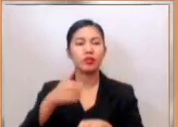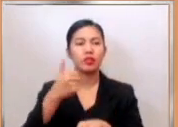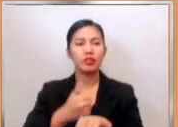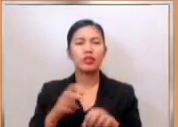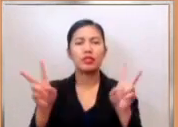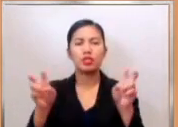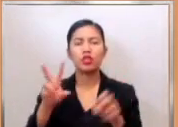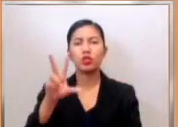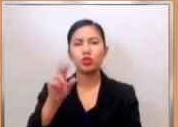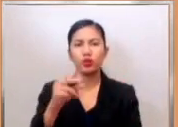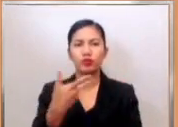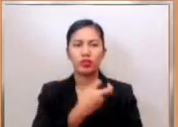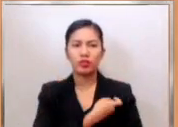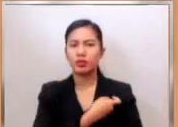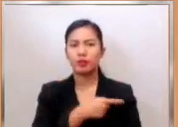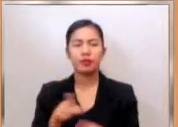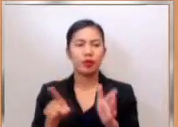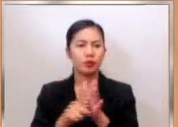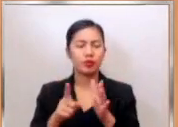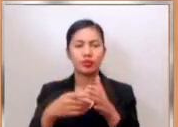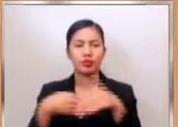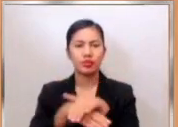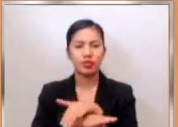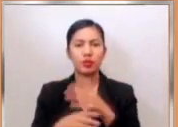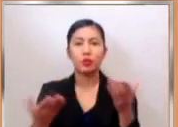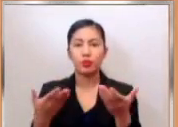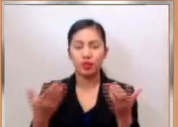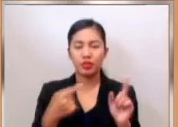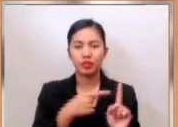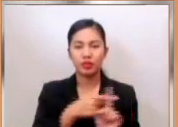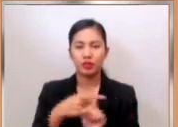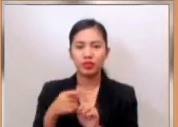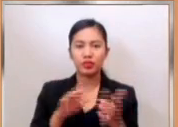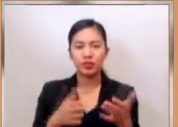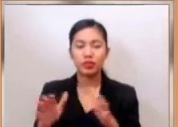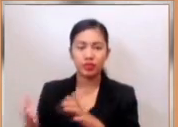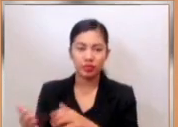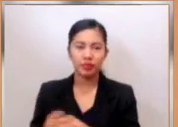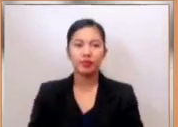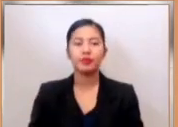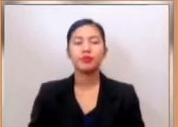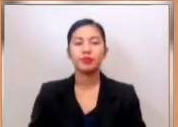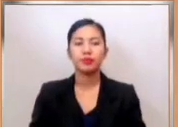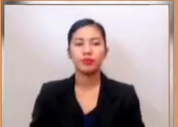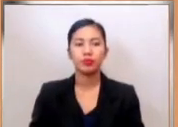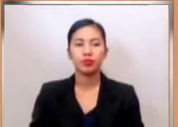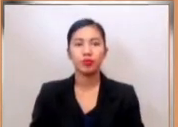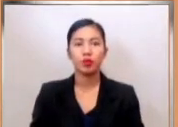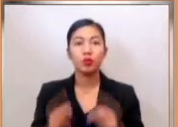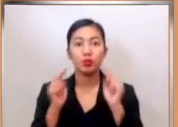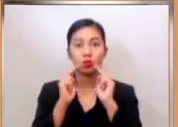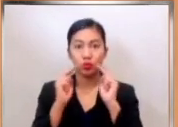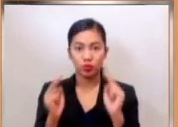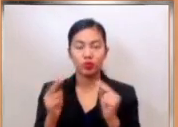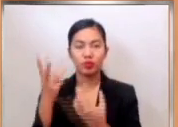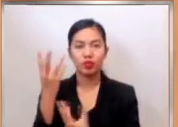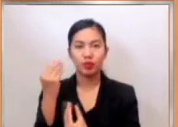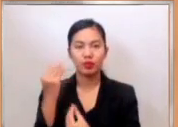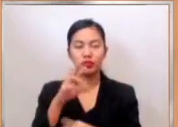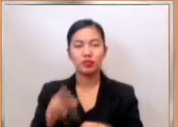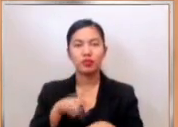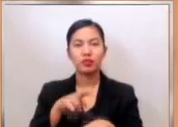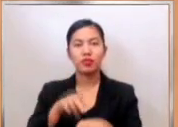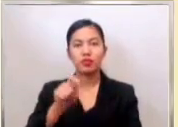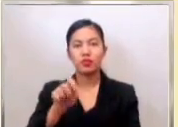no entry policy sa mga sementeryo roon. Balitang hatid ni Caitlin Revilla ng GMA Regional TV 1, Western